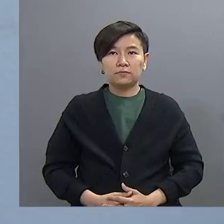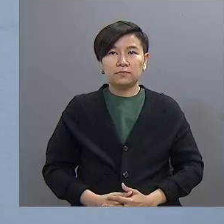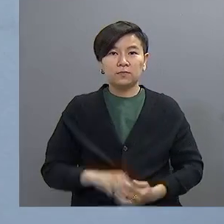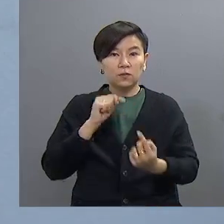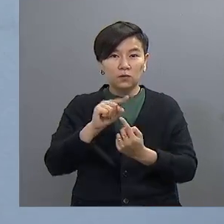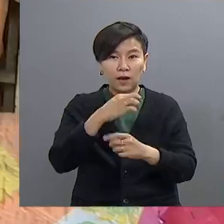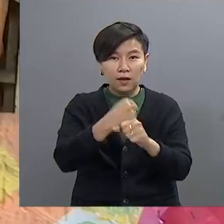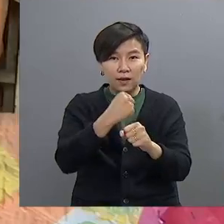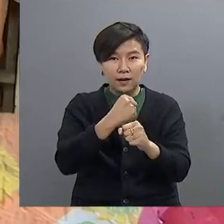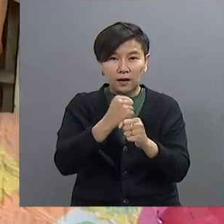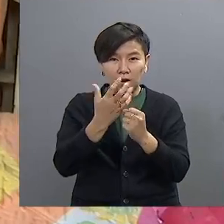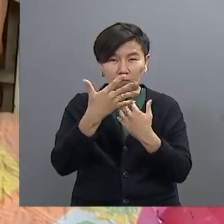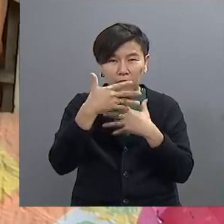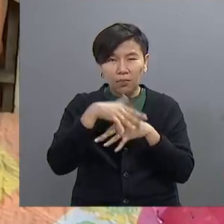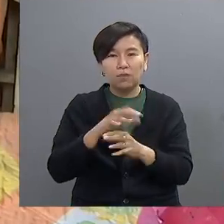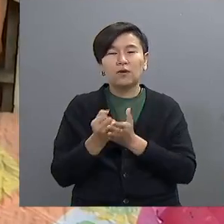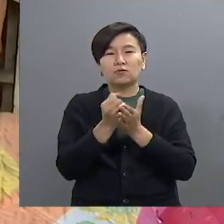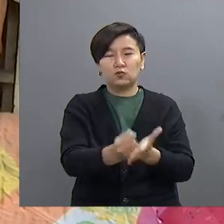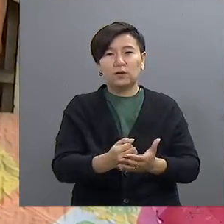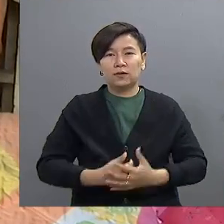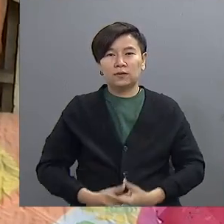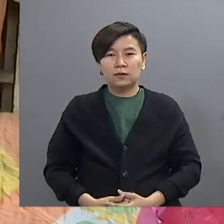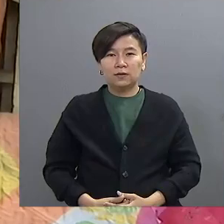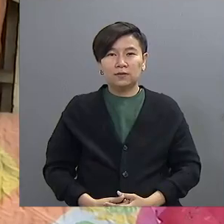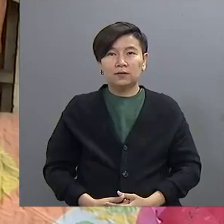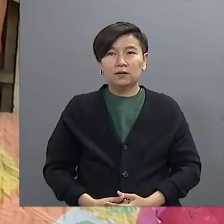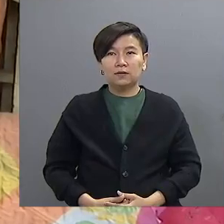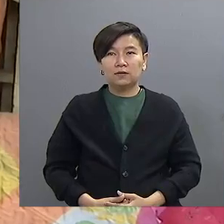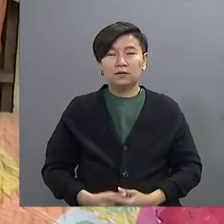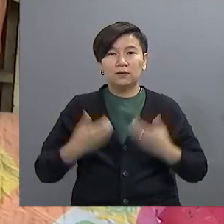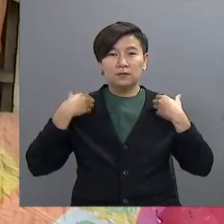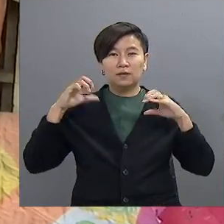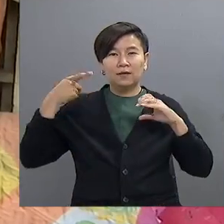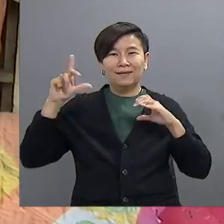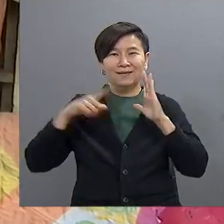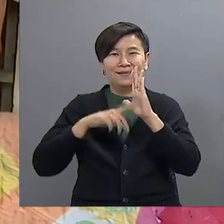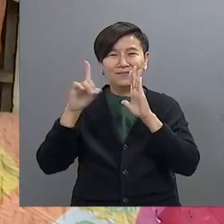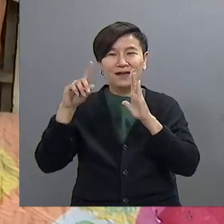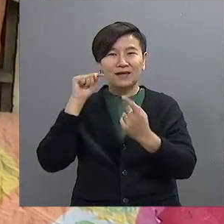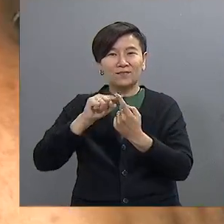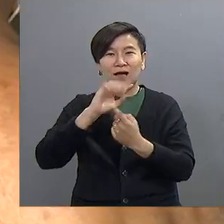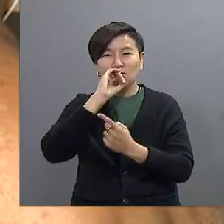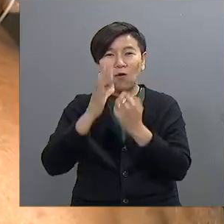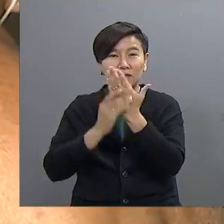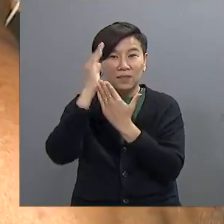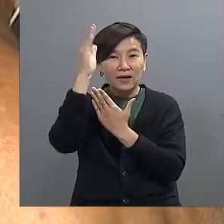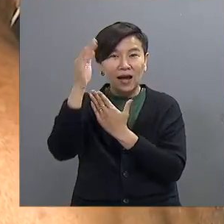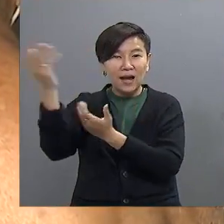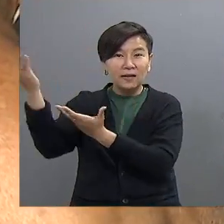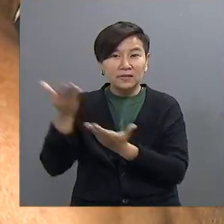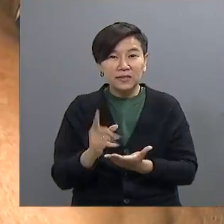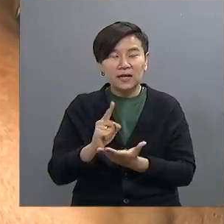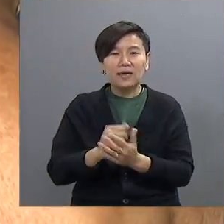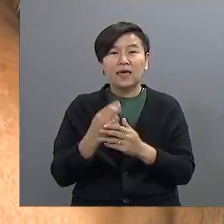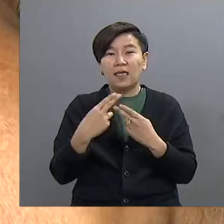ยเหลือนะครับ เบื้องต้นค่ะปลัดอำเภอเทิงแจ้งว่าภายในสัปดาห์หน้าค่ะเดี๋ยวจะเชิญกิ่งกาชาดและแม่บ้านม